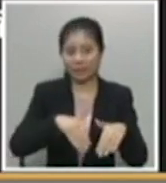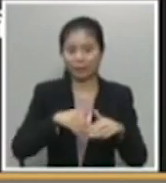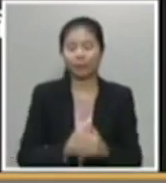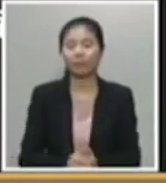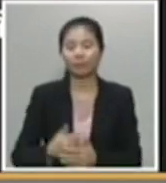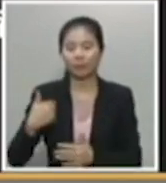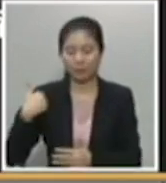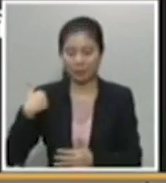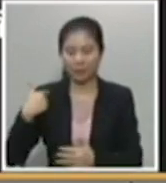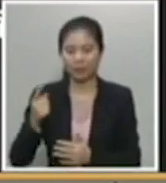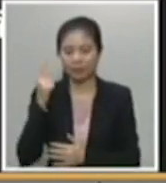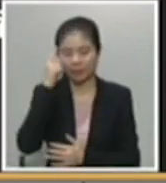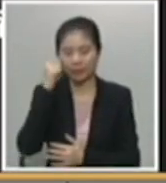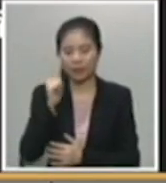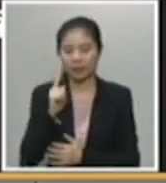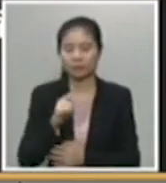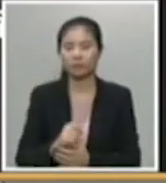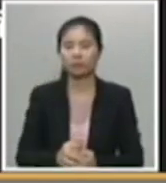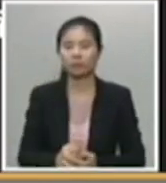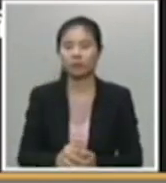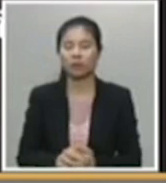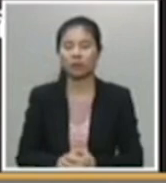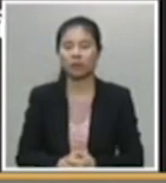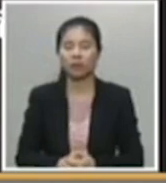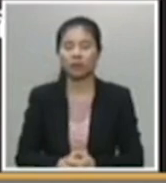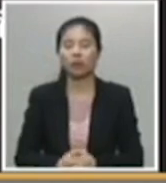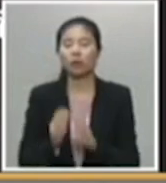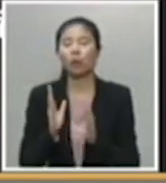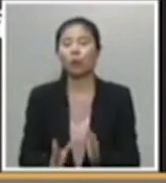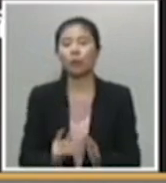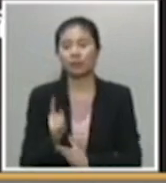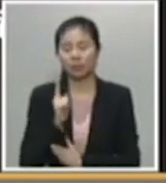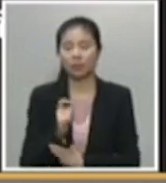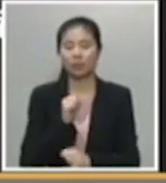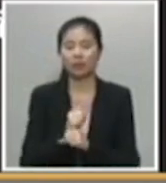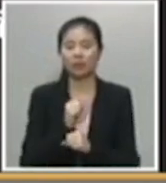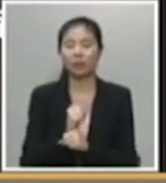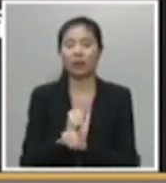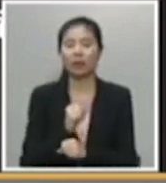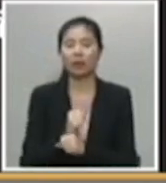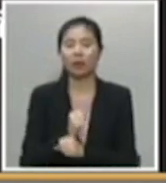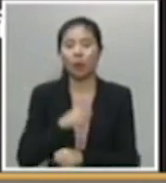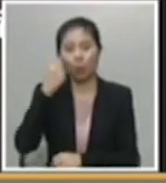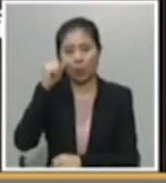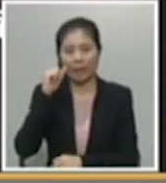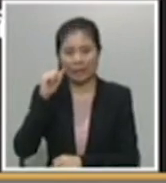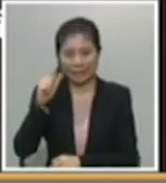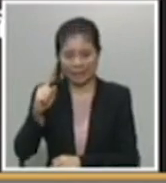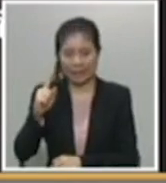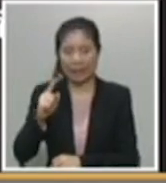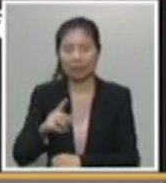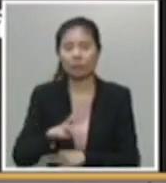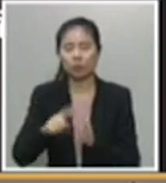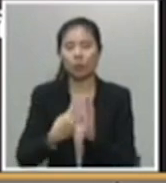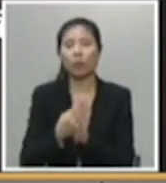าก็มีความคิดนะครับว่าชาวออสเตรเลียควรที่จะทำงานกันคนละวันละไม่เกิน8ชั่วโมงเพราะฉะนั้น